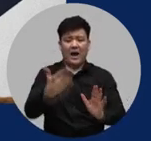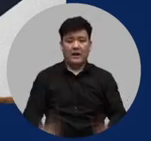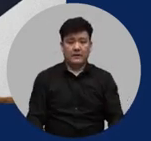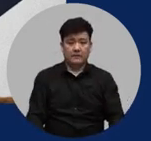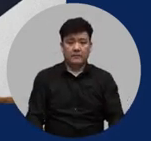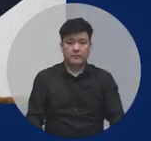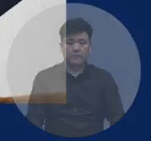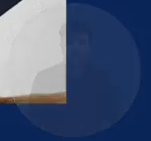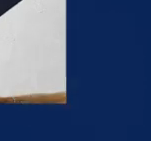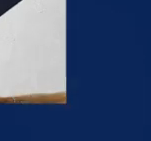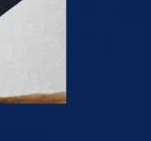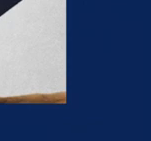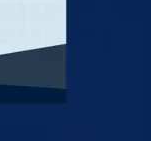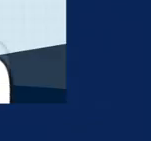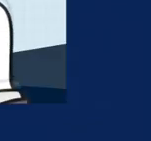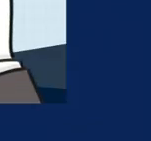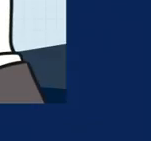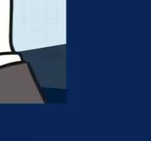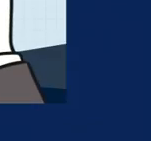길입니다.